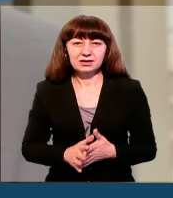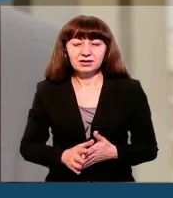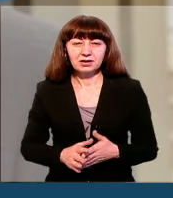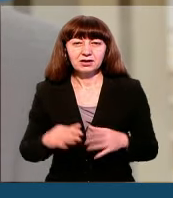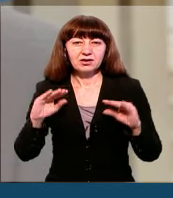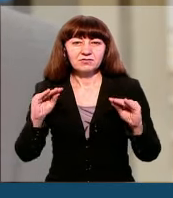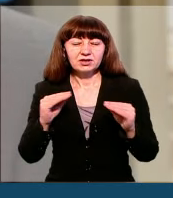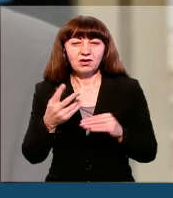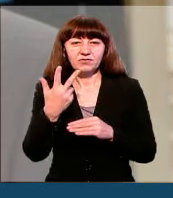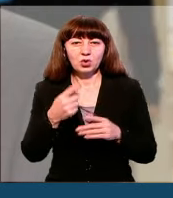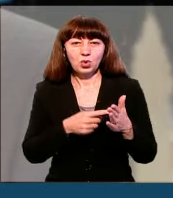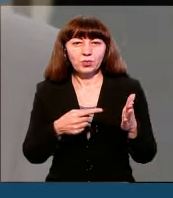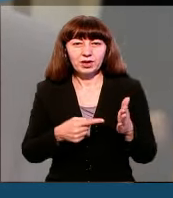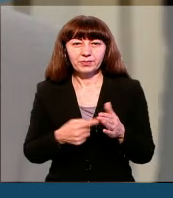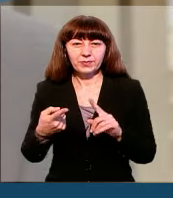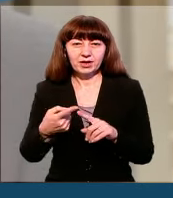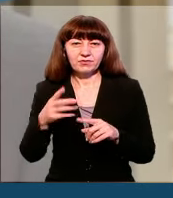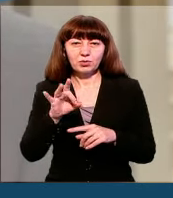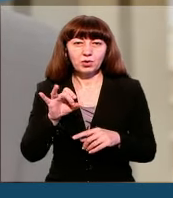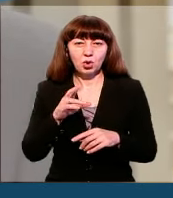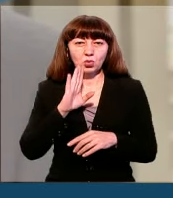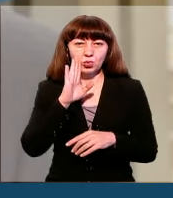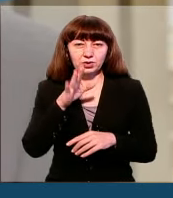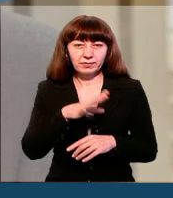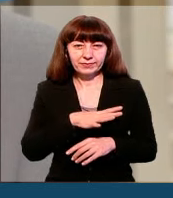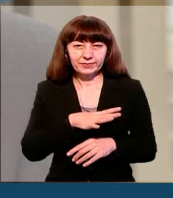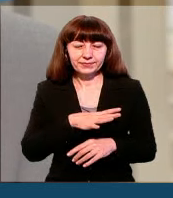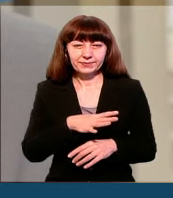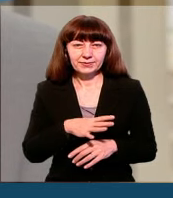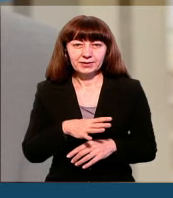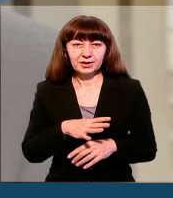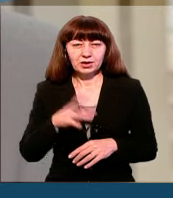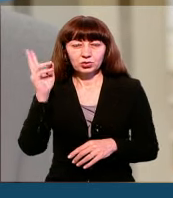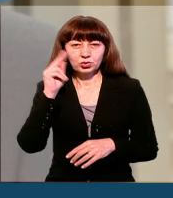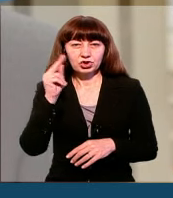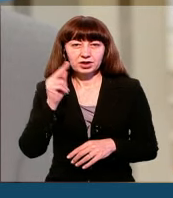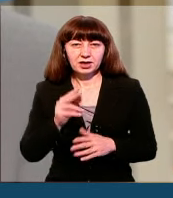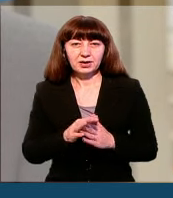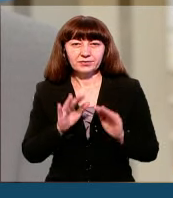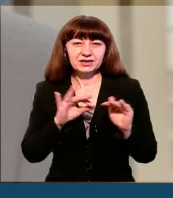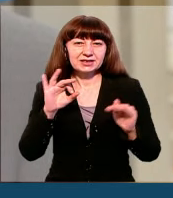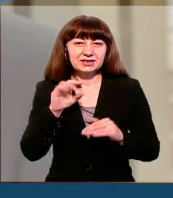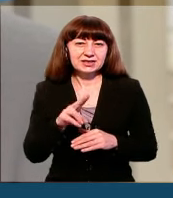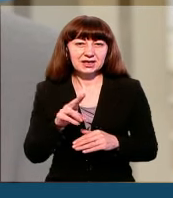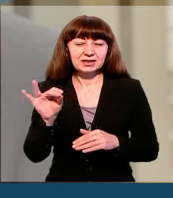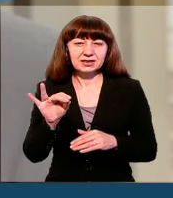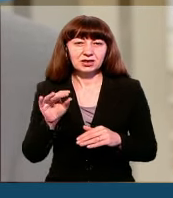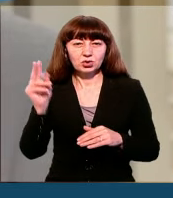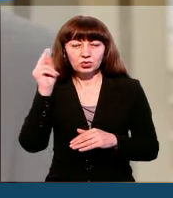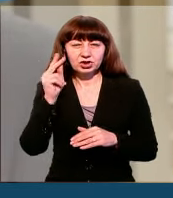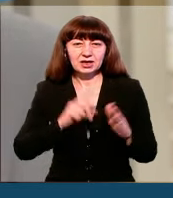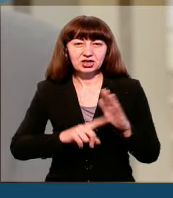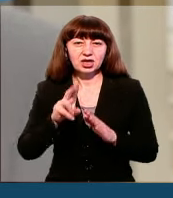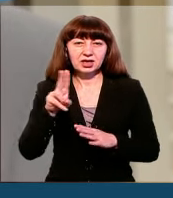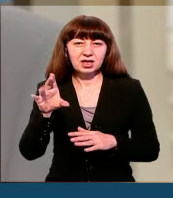Фестиваль проводится в трех блоках, то есть первый блок мы с утра уже провели с воспитанниками детских садов и учеников